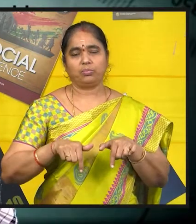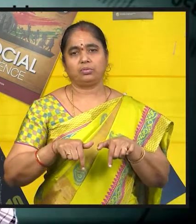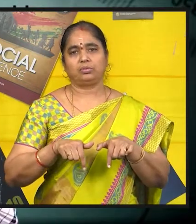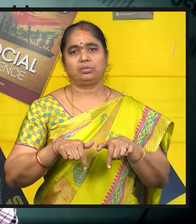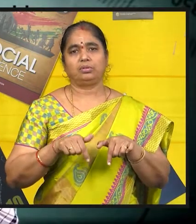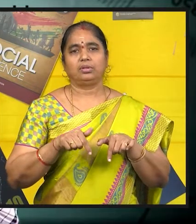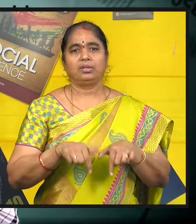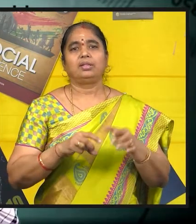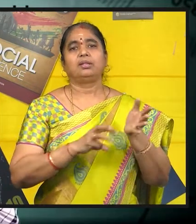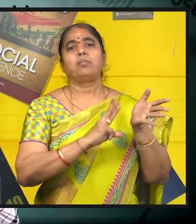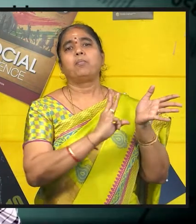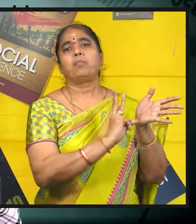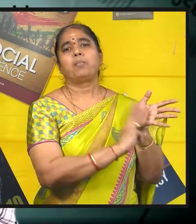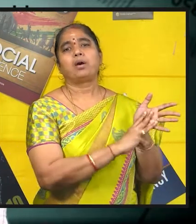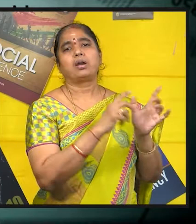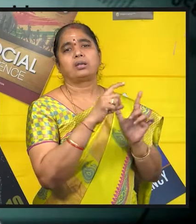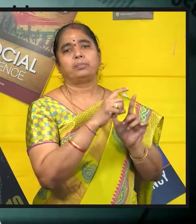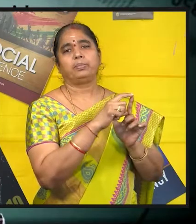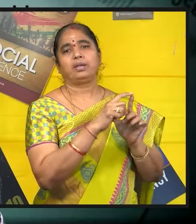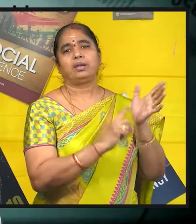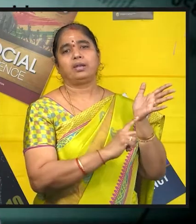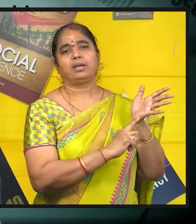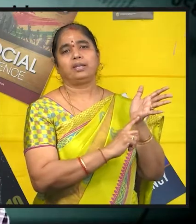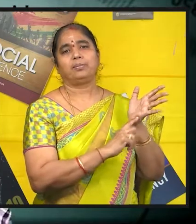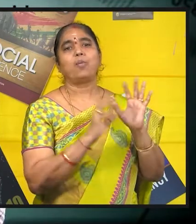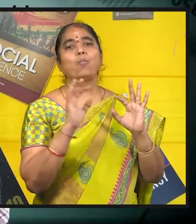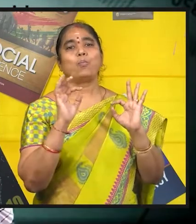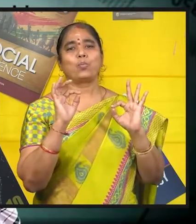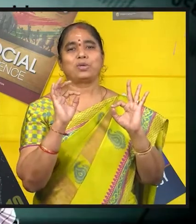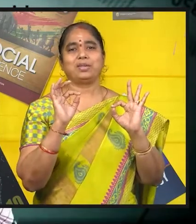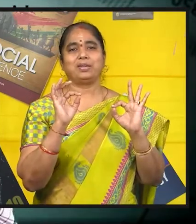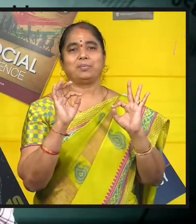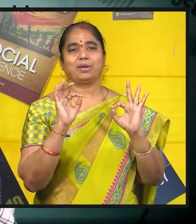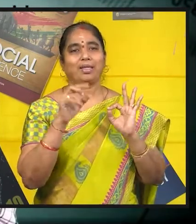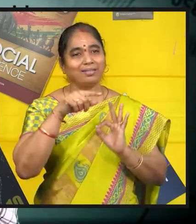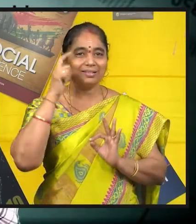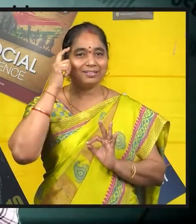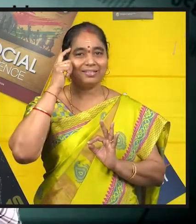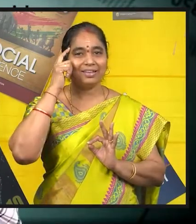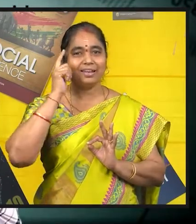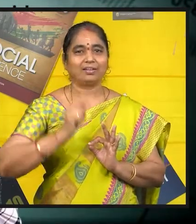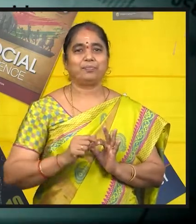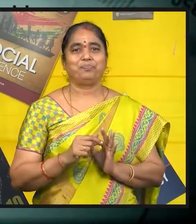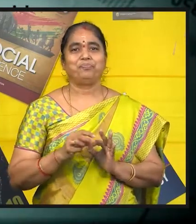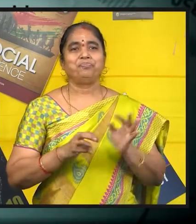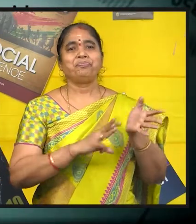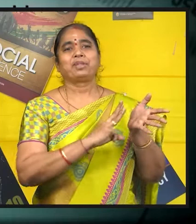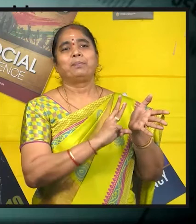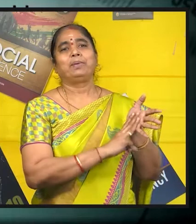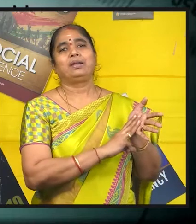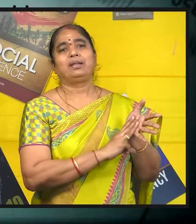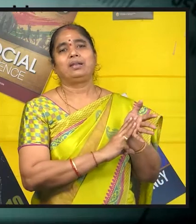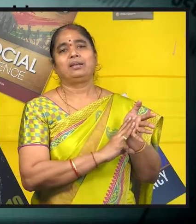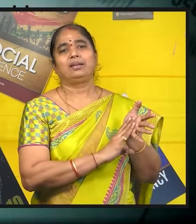இப்பொழுது இந்த நவீன ஆவர்த்தன அட்டவணையினுடைய சிறப்பியல்புகள் நமக்கு தெரியணும். மெண்டலீவ்